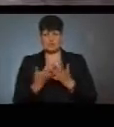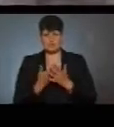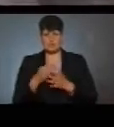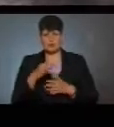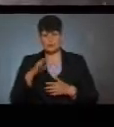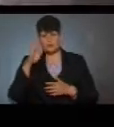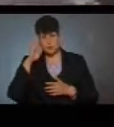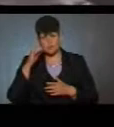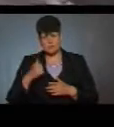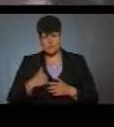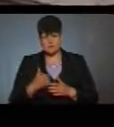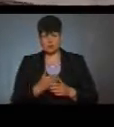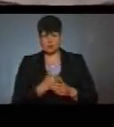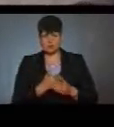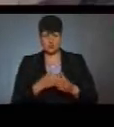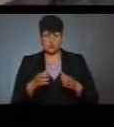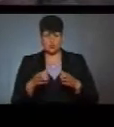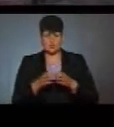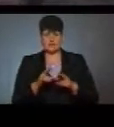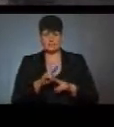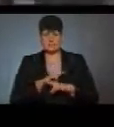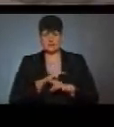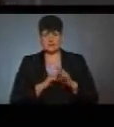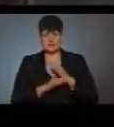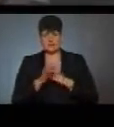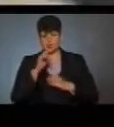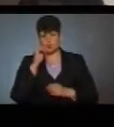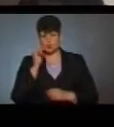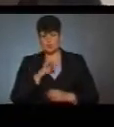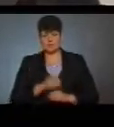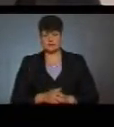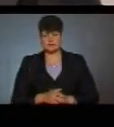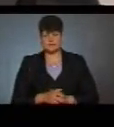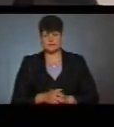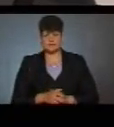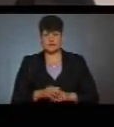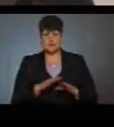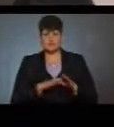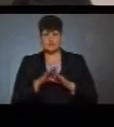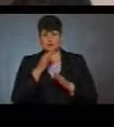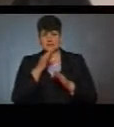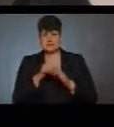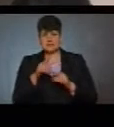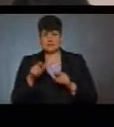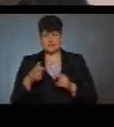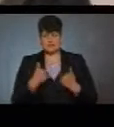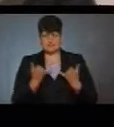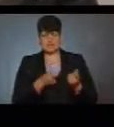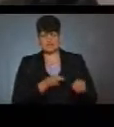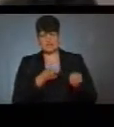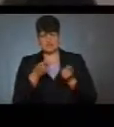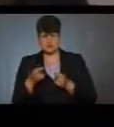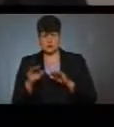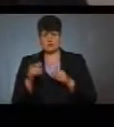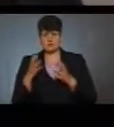бійців добровольчого українського корпусу, які загинули на сході України. Повна відповідальність за людей через те, що я їх зараз везу, ми потім їдемо,